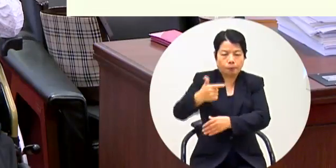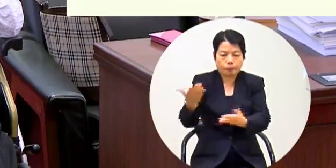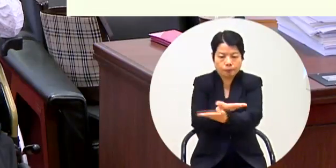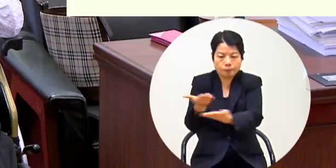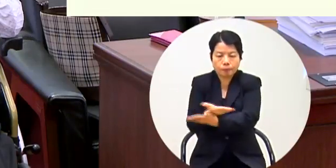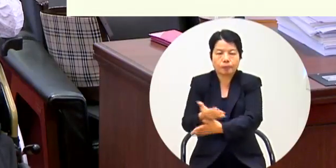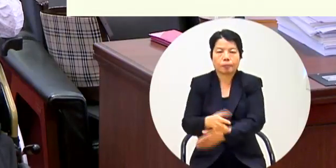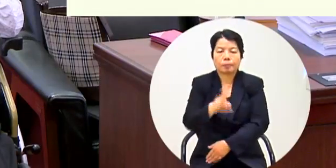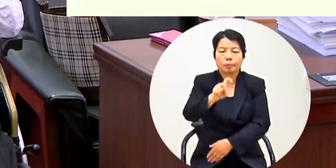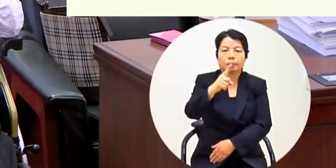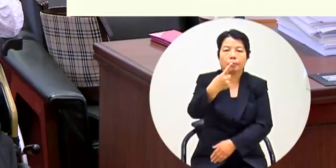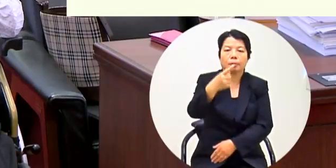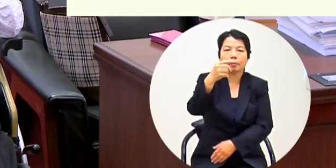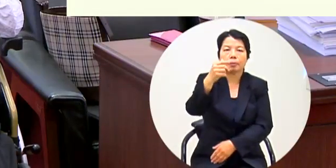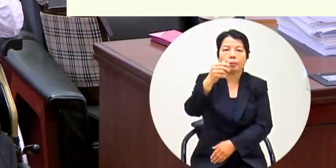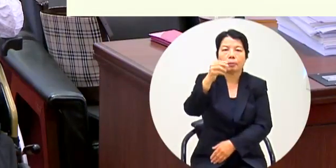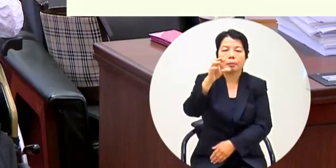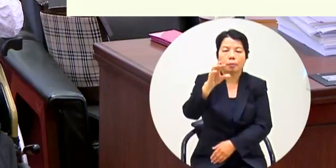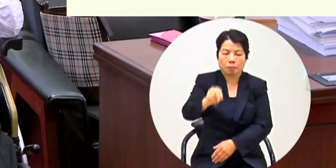31亿，